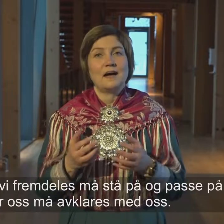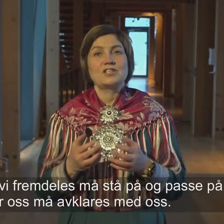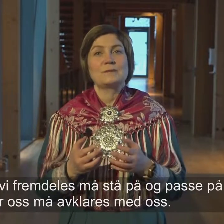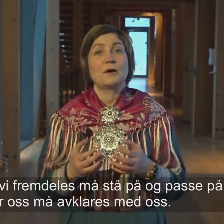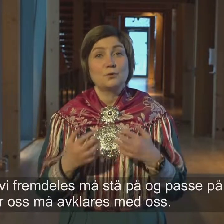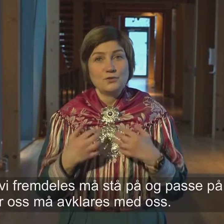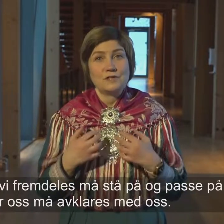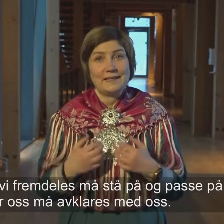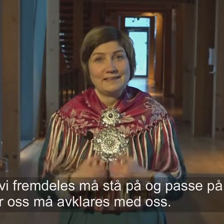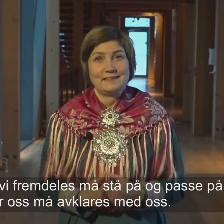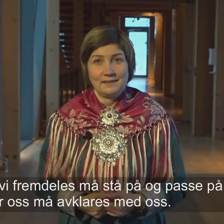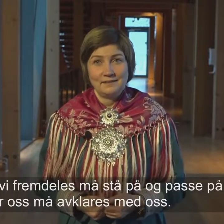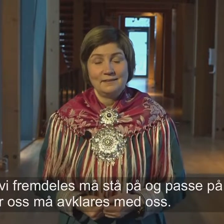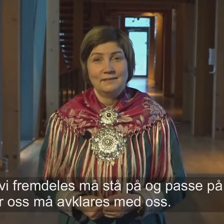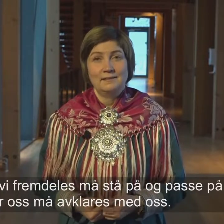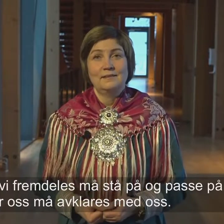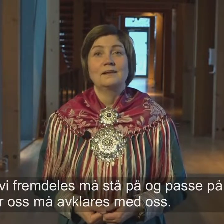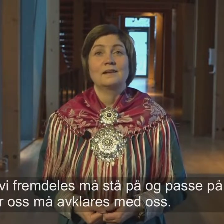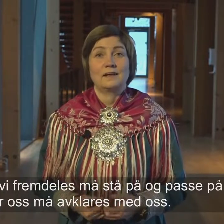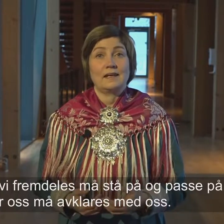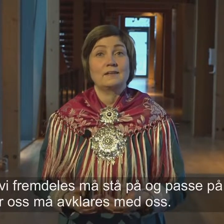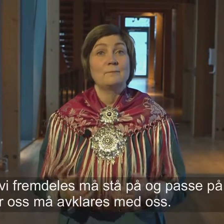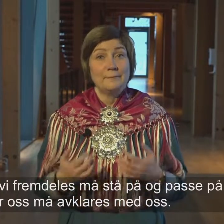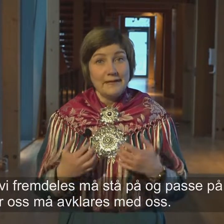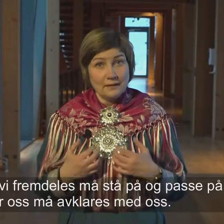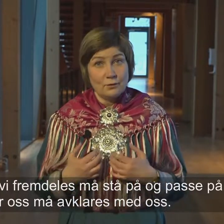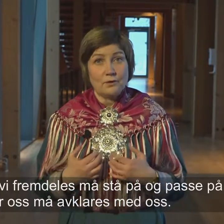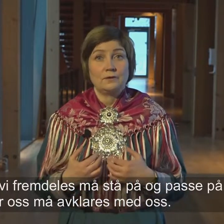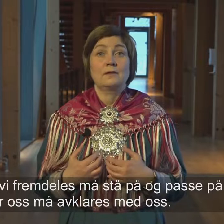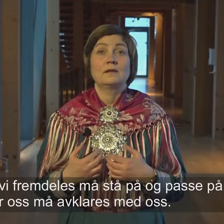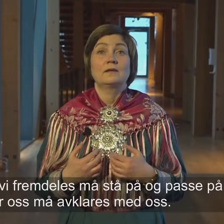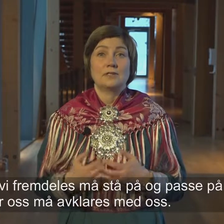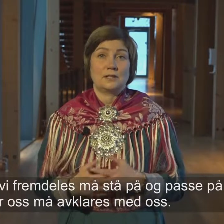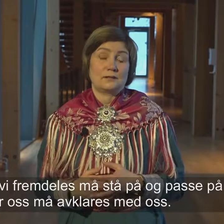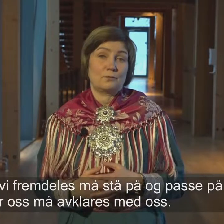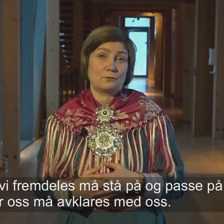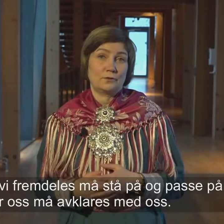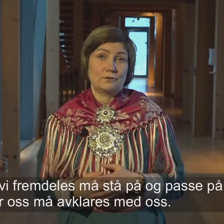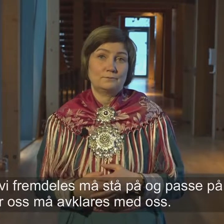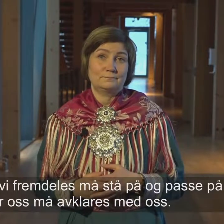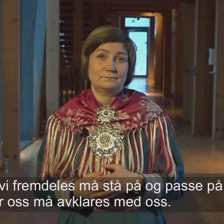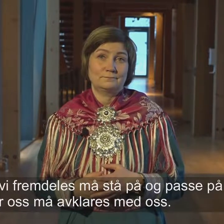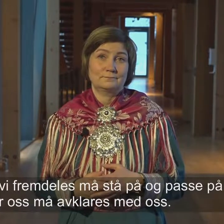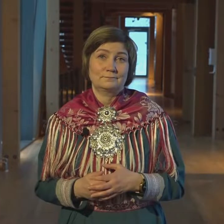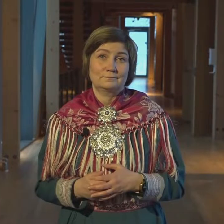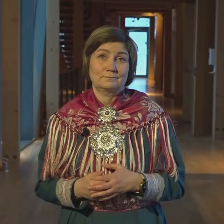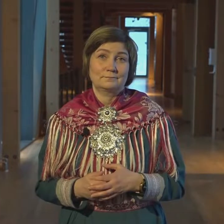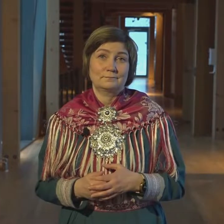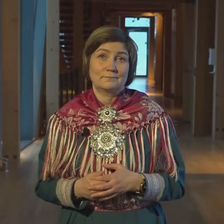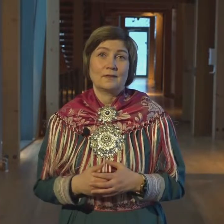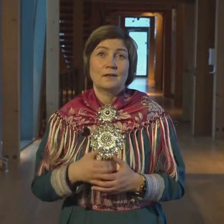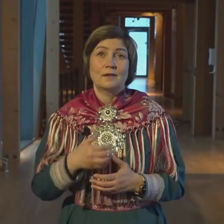at asi ma kuski mitkide. Kaleget minkuin tjelkaluvot.